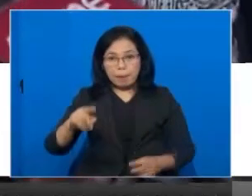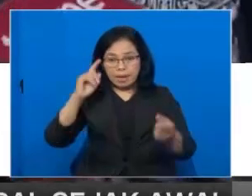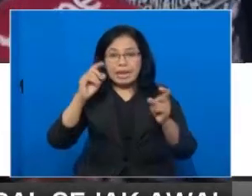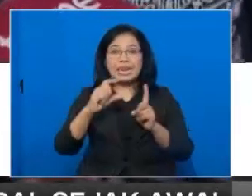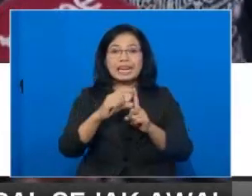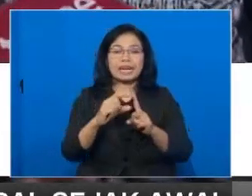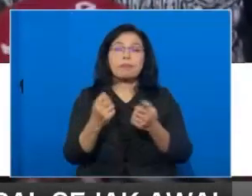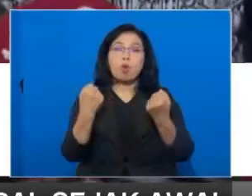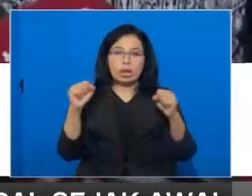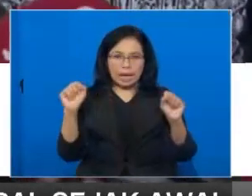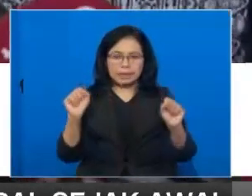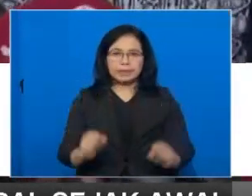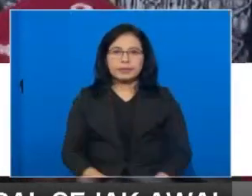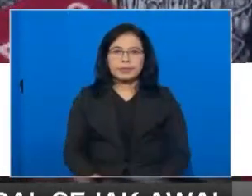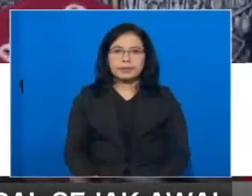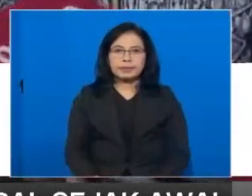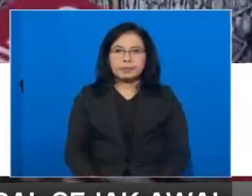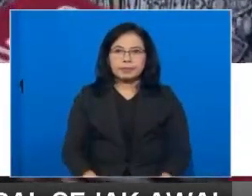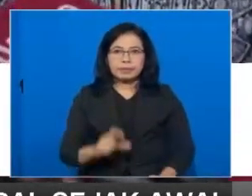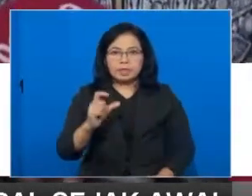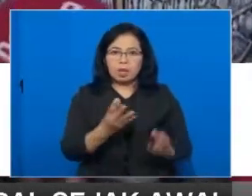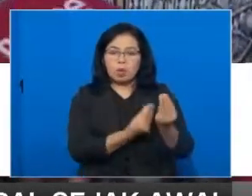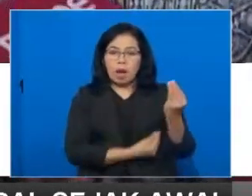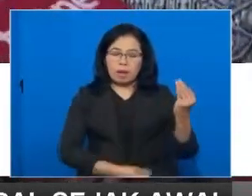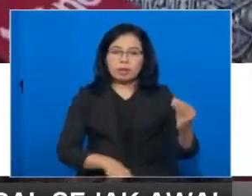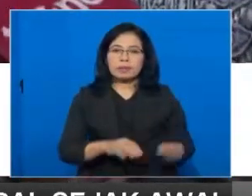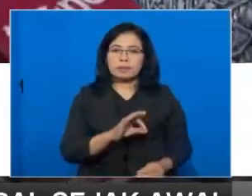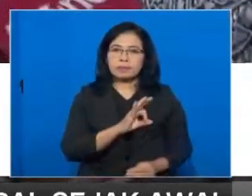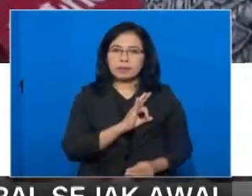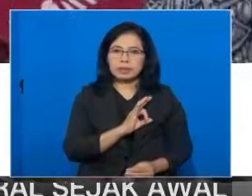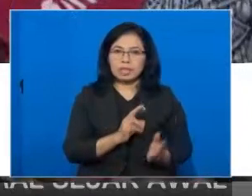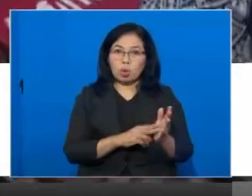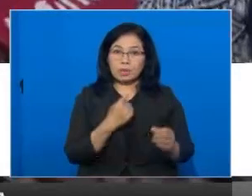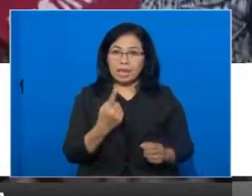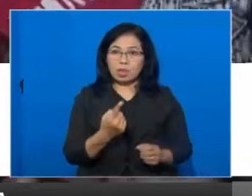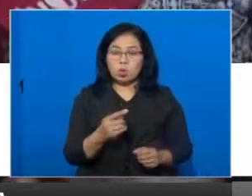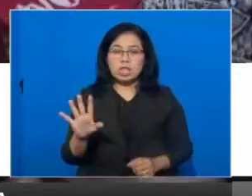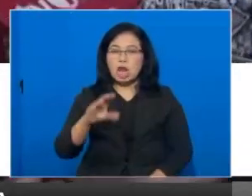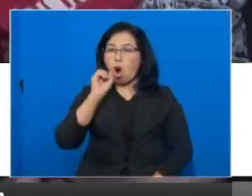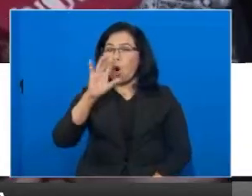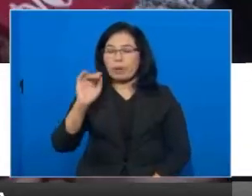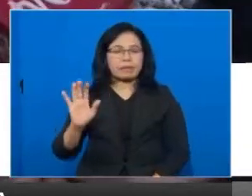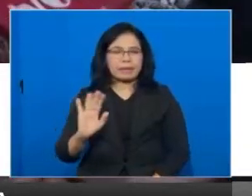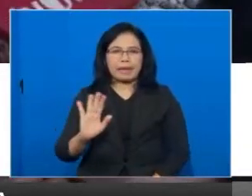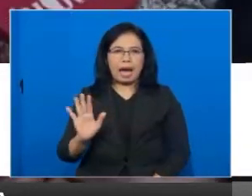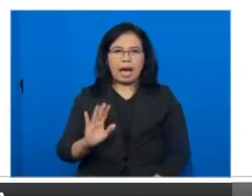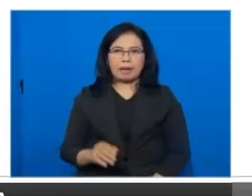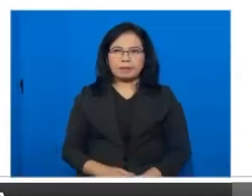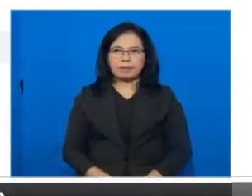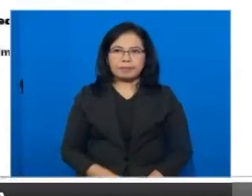berdemokrasi sementara calon wakil presiden nomor urut 1 Muhaimin Iskandar atau cimin Tidak berkomentar banyak atas film